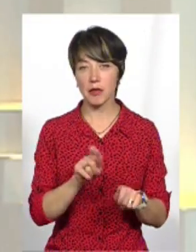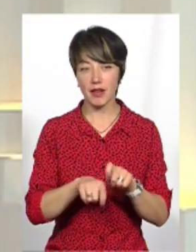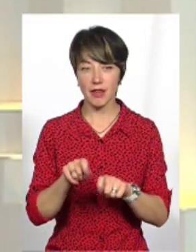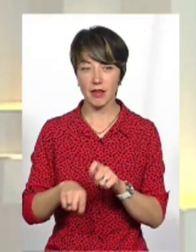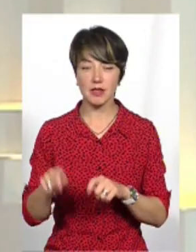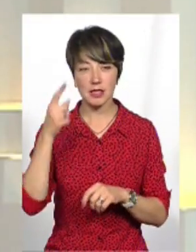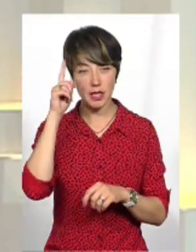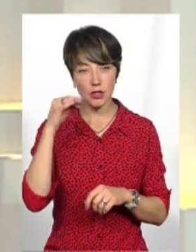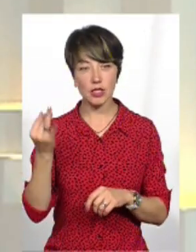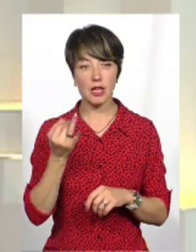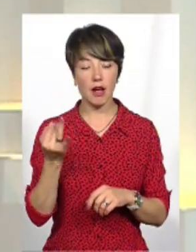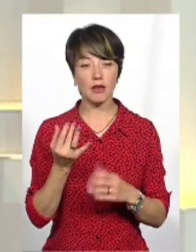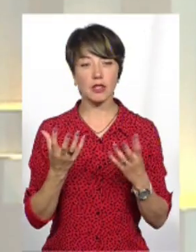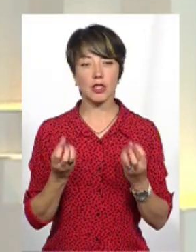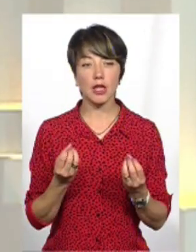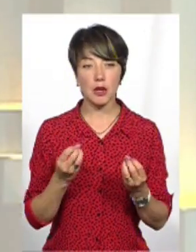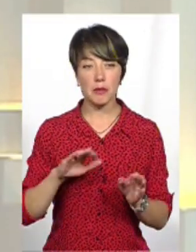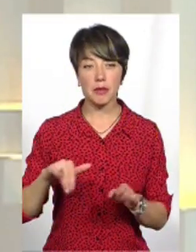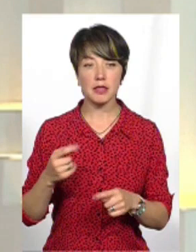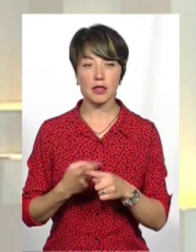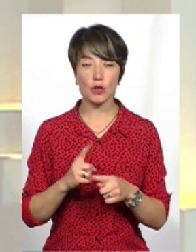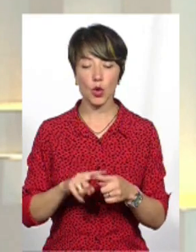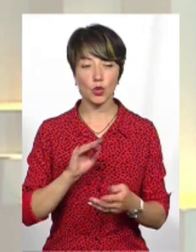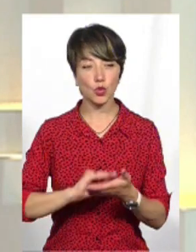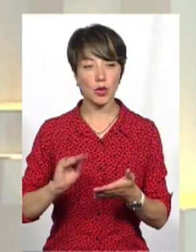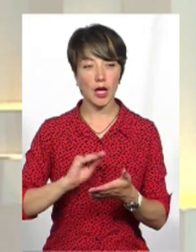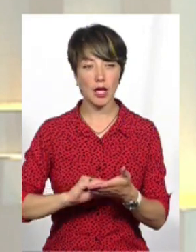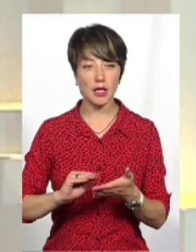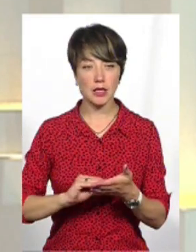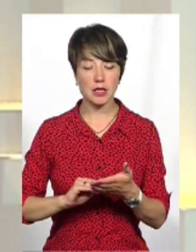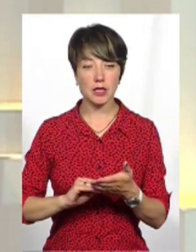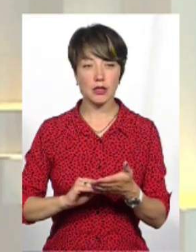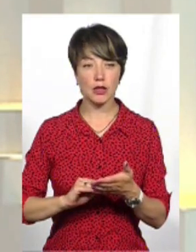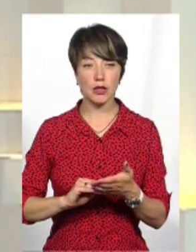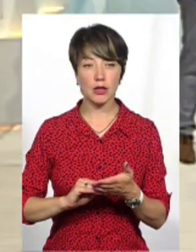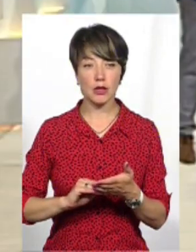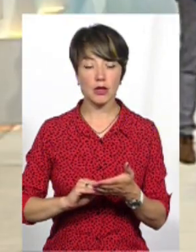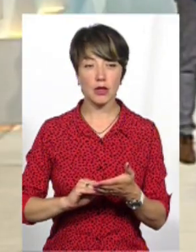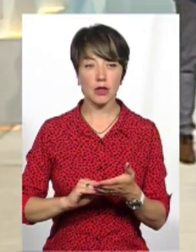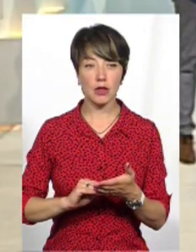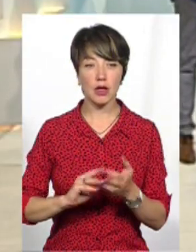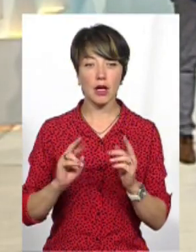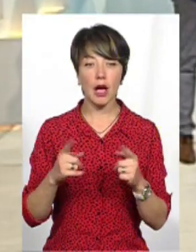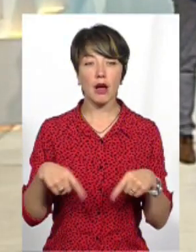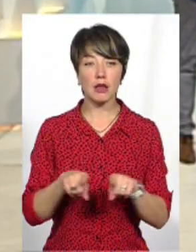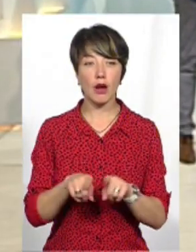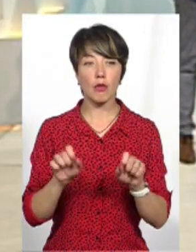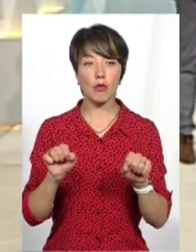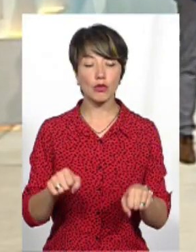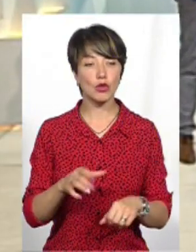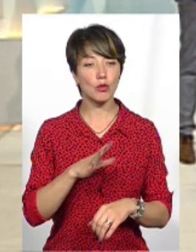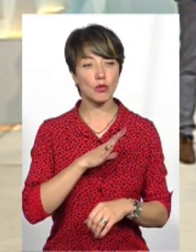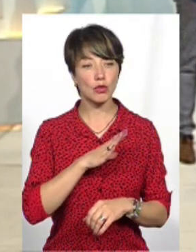провірали. Ви знаєте, що інтересно, що ще потім після того журналісти, я не знаю, хто написав, вони написали, що, допустимо, що як так може бути,